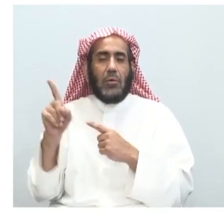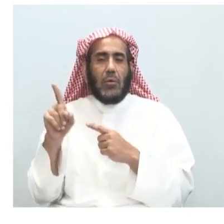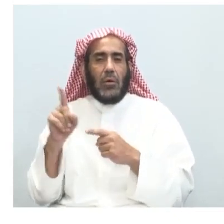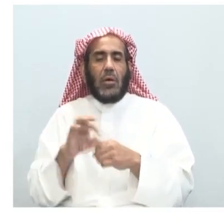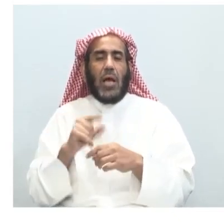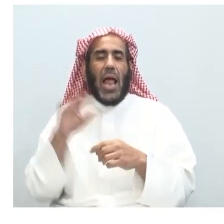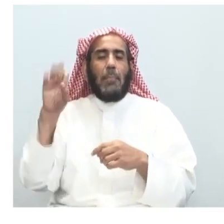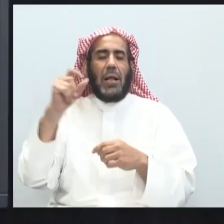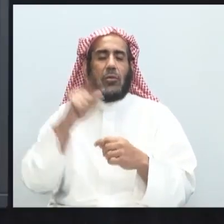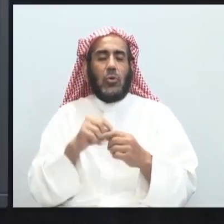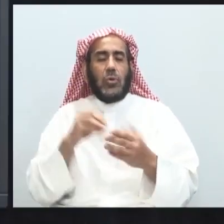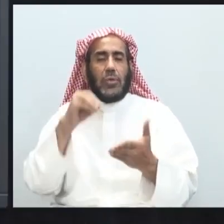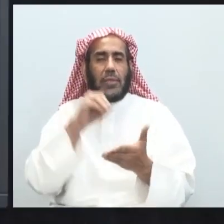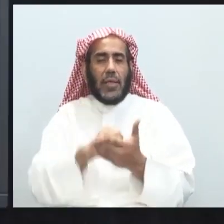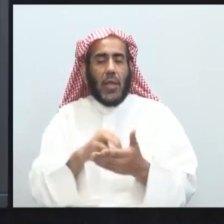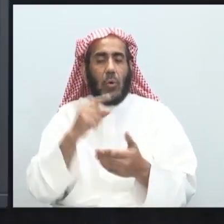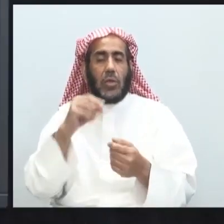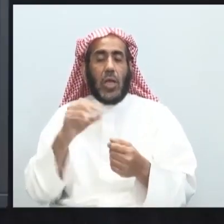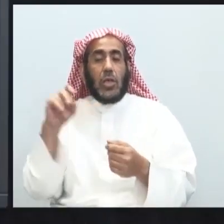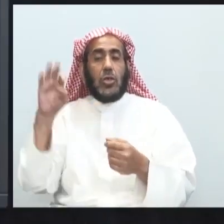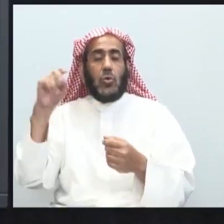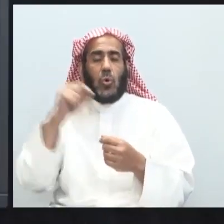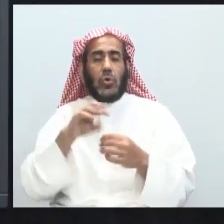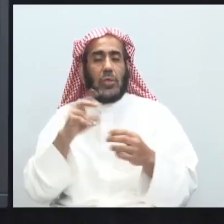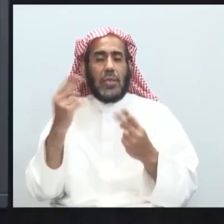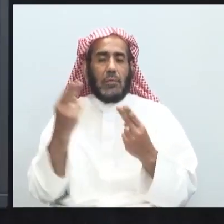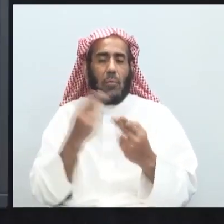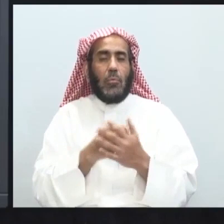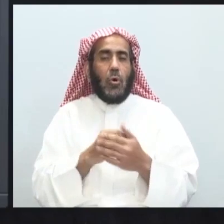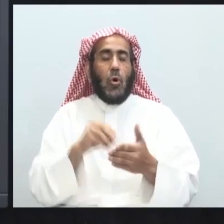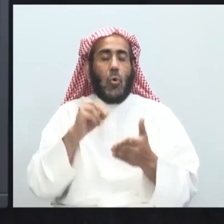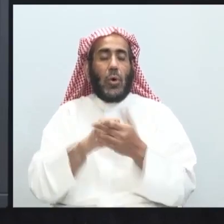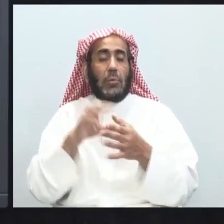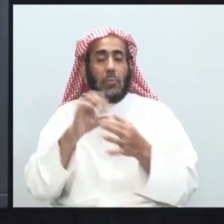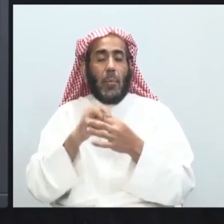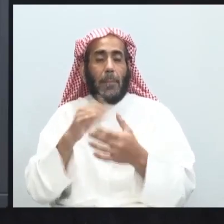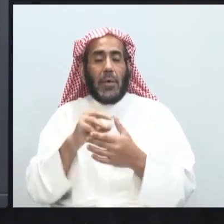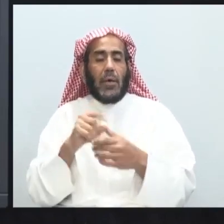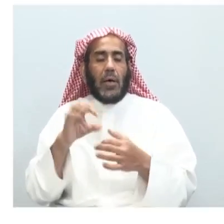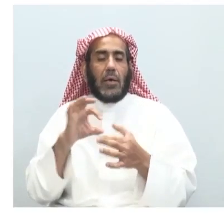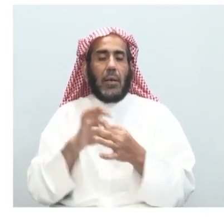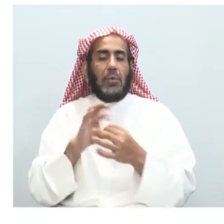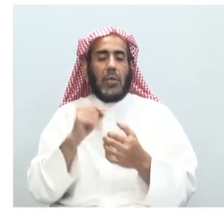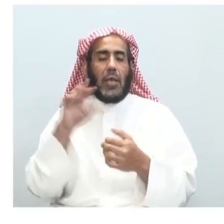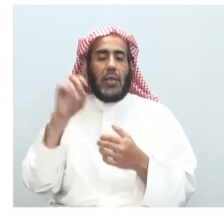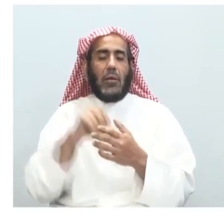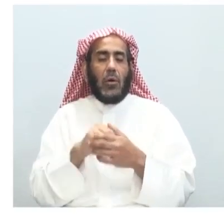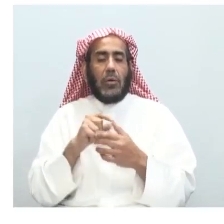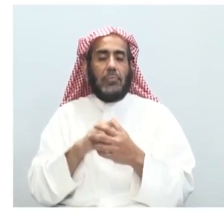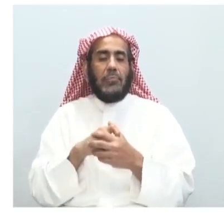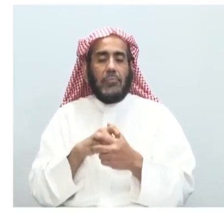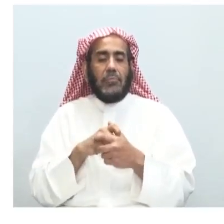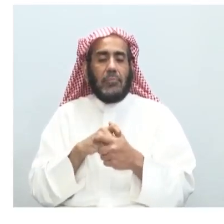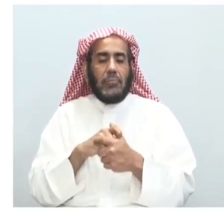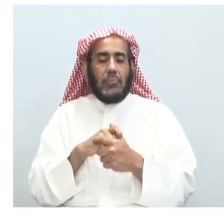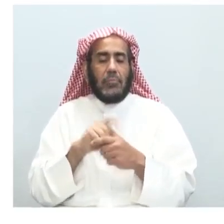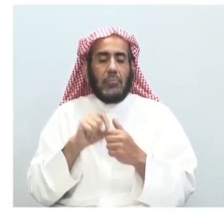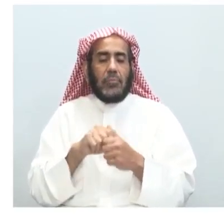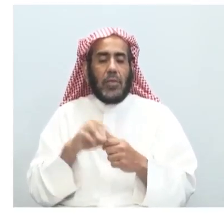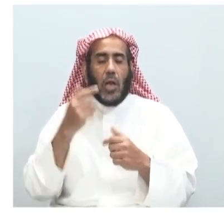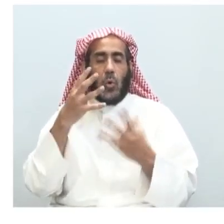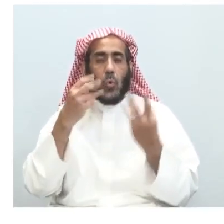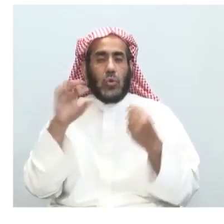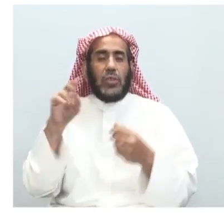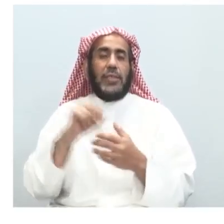المالتوز اذا تضع وحدتين الجلوكوز ترسمهما وتربط بينهما بالرابطه الاثريه وهو اللي هو